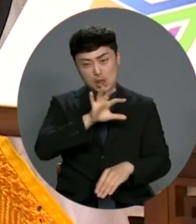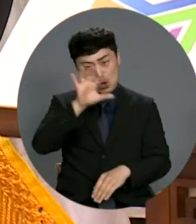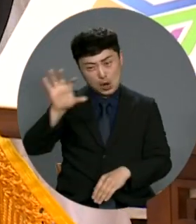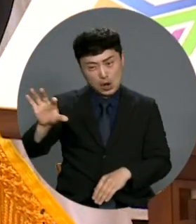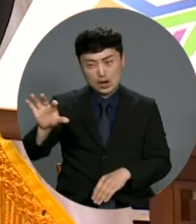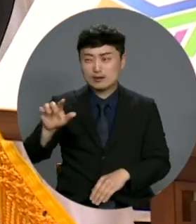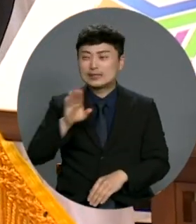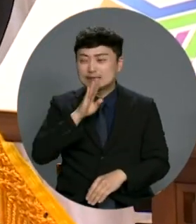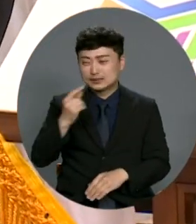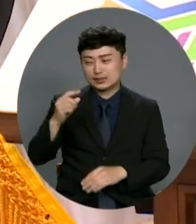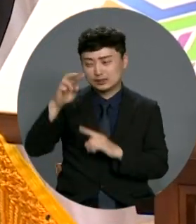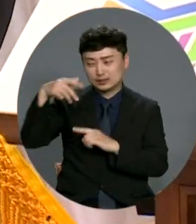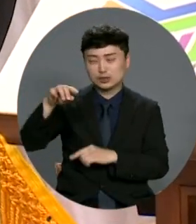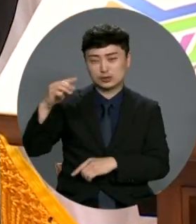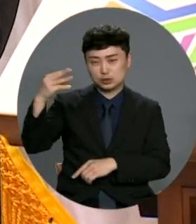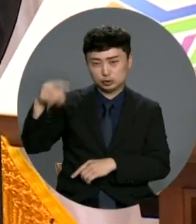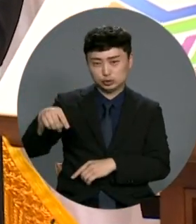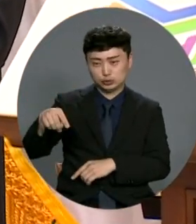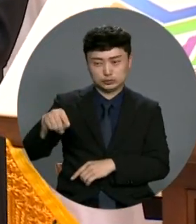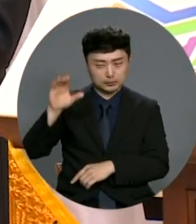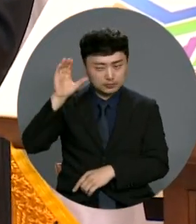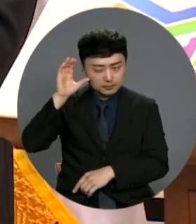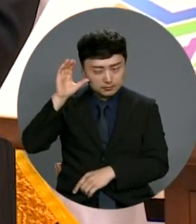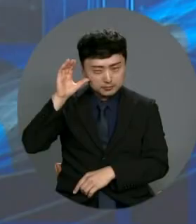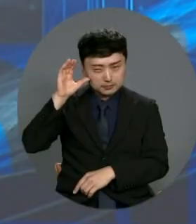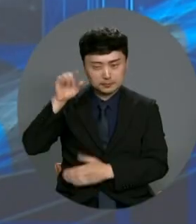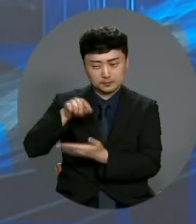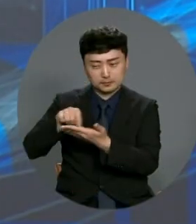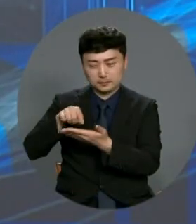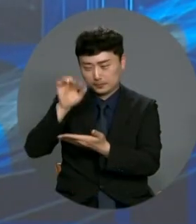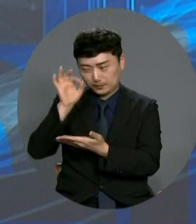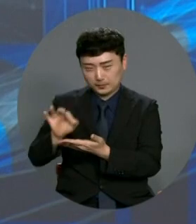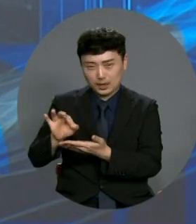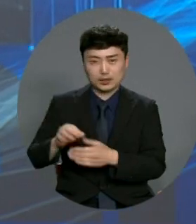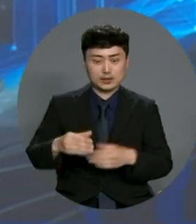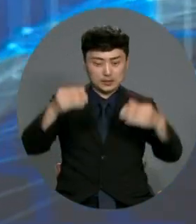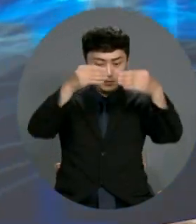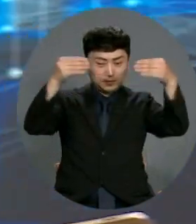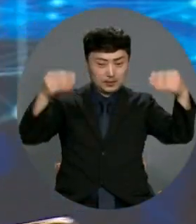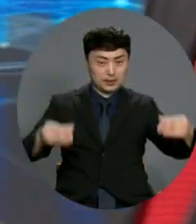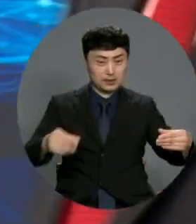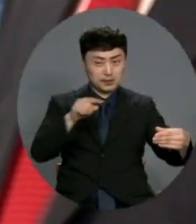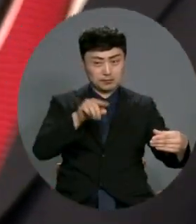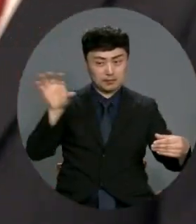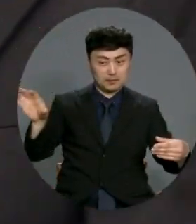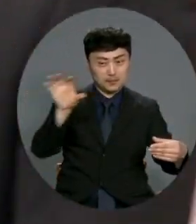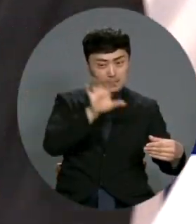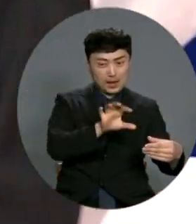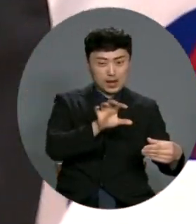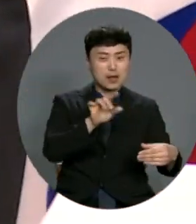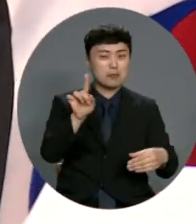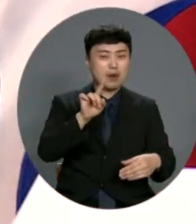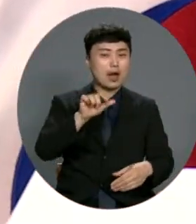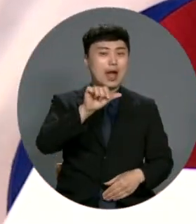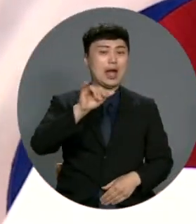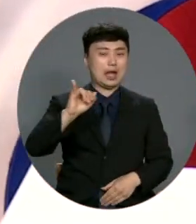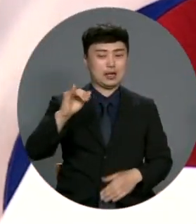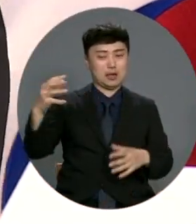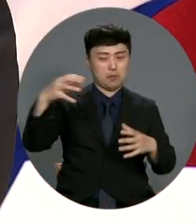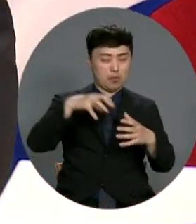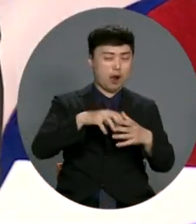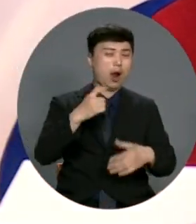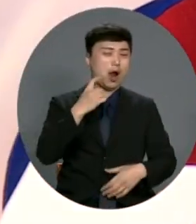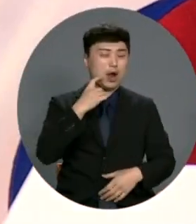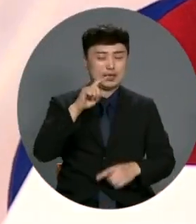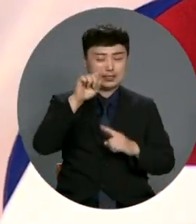한 실물 이철우 지사가 설명을 듣고 있습니다. 화면 속 인물은 실제 도지사가 아니라 인공지능이 가상으로